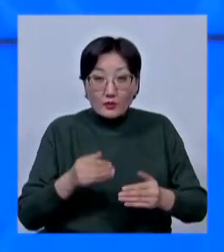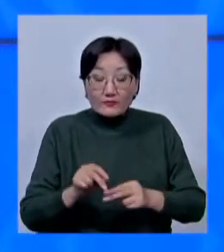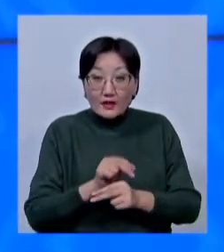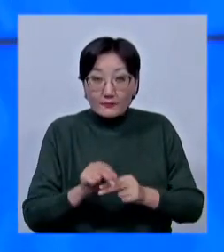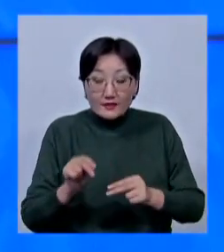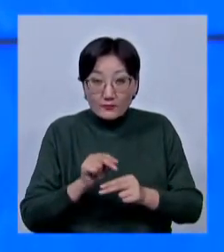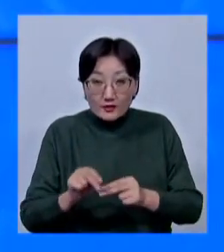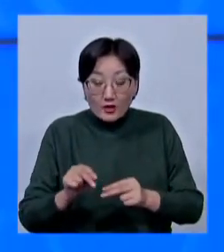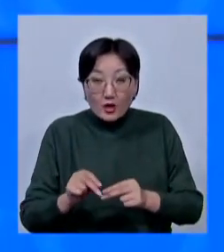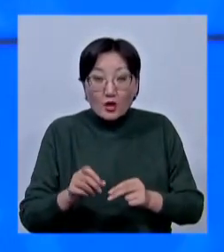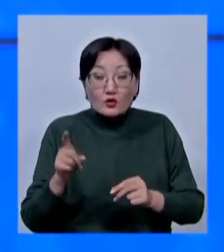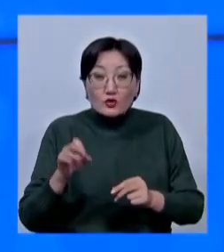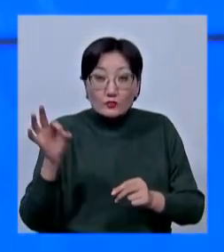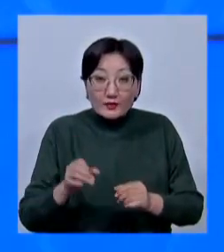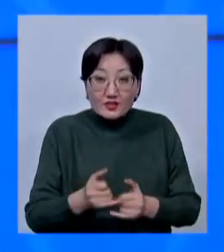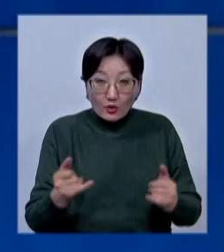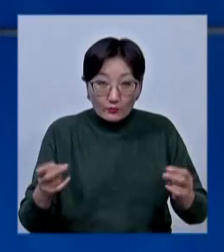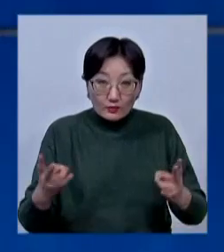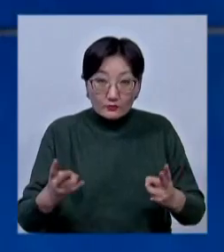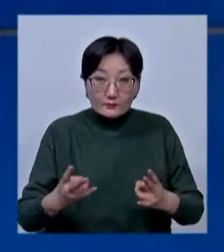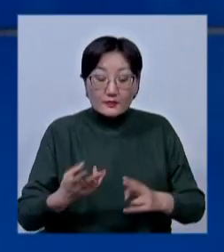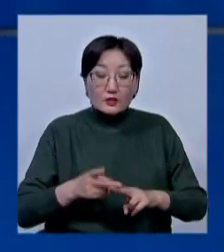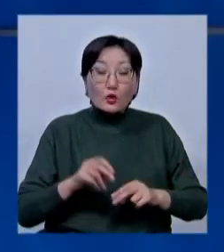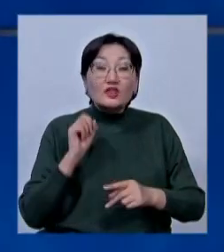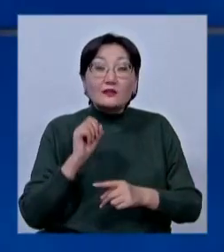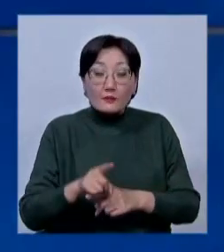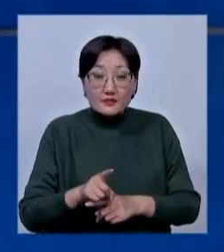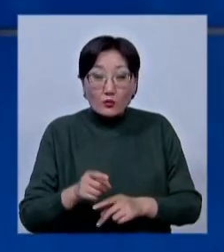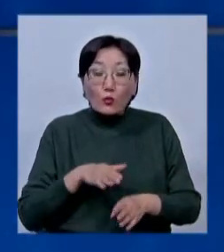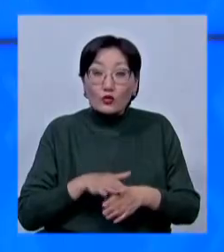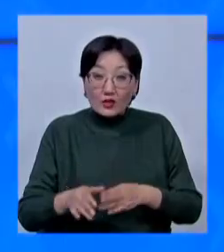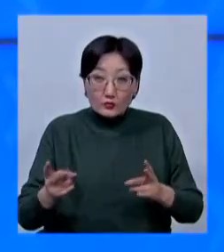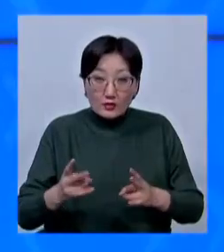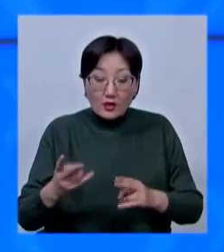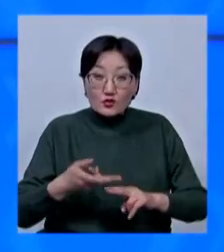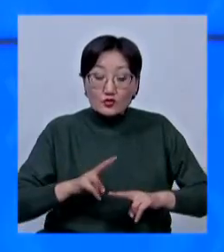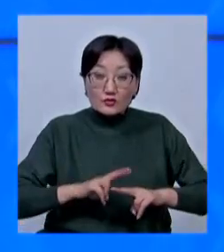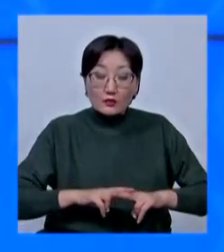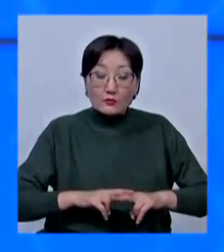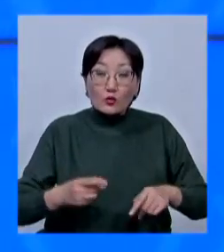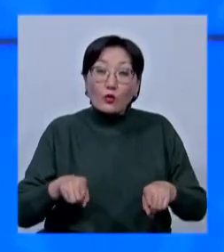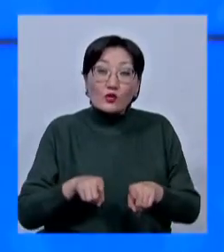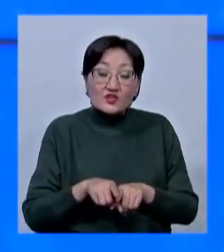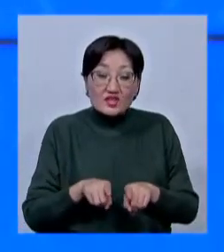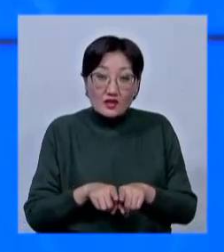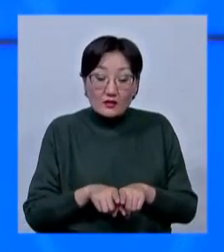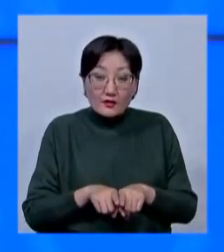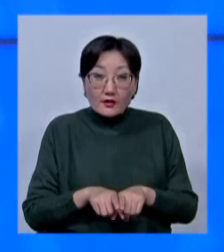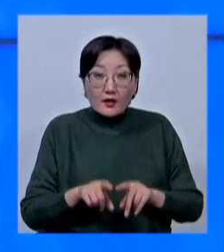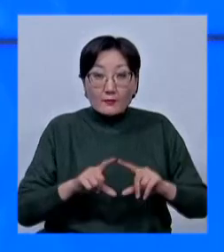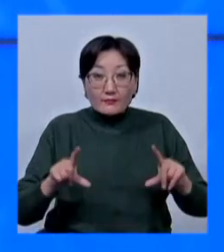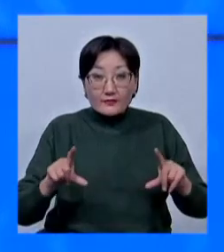оқытумен 100% қамтамасыз етуіміз қажет. Ол тапсырма, ол орындалу керек. Сондықтан осындай